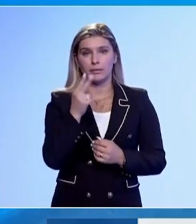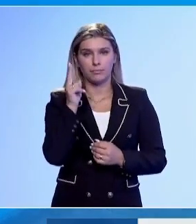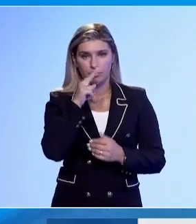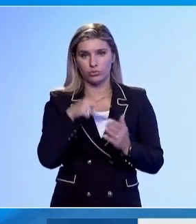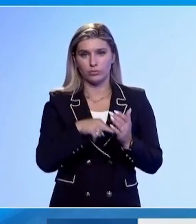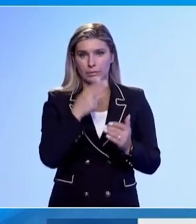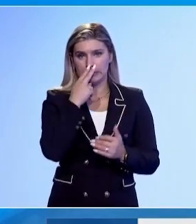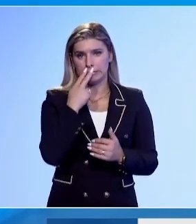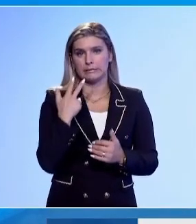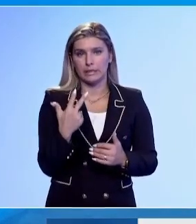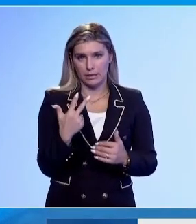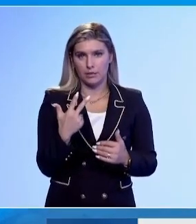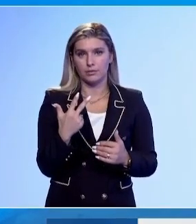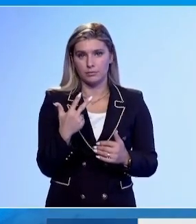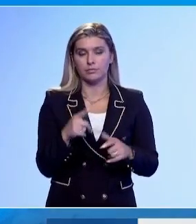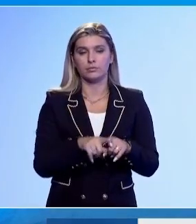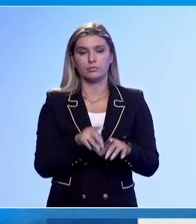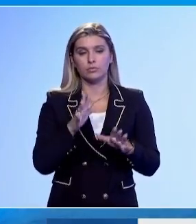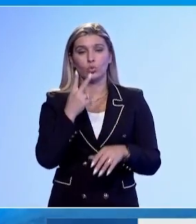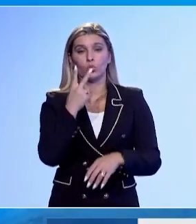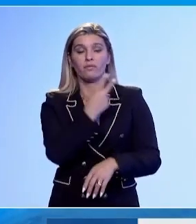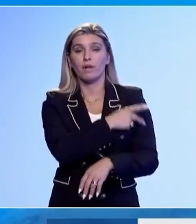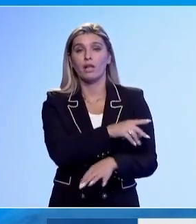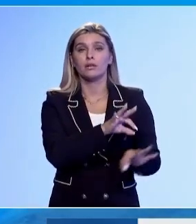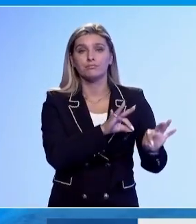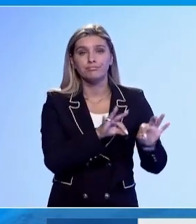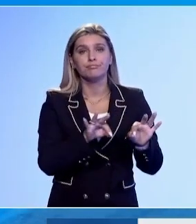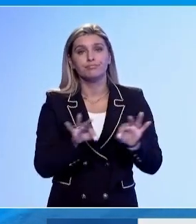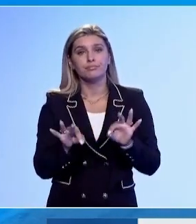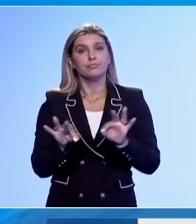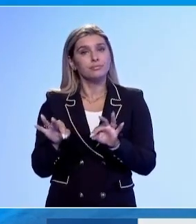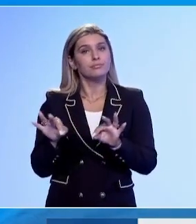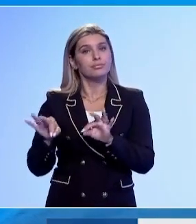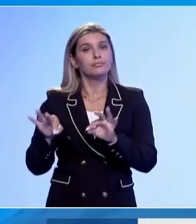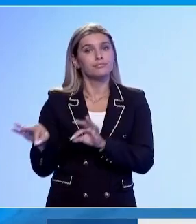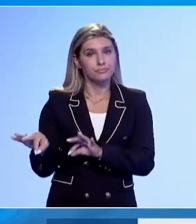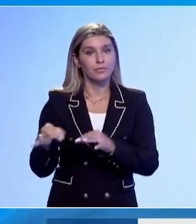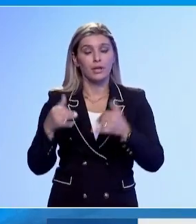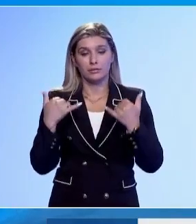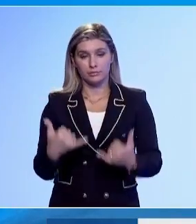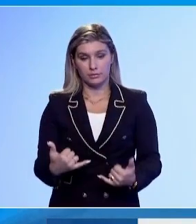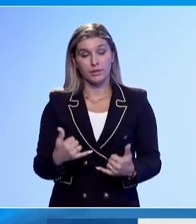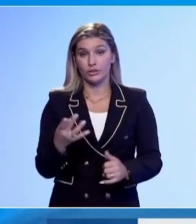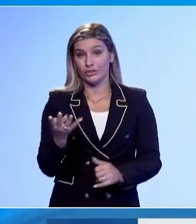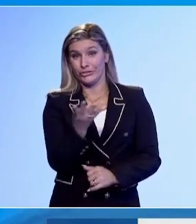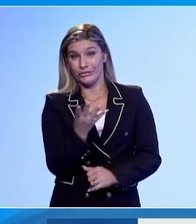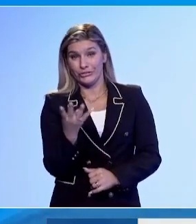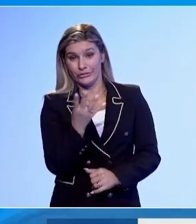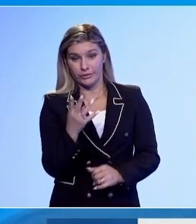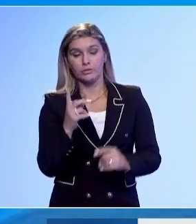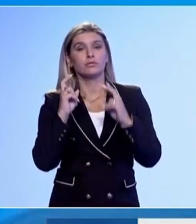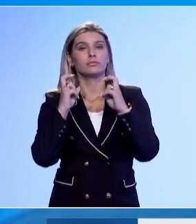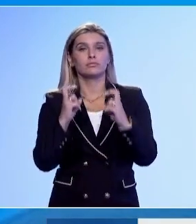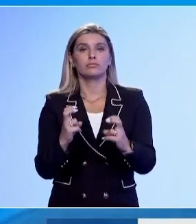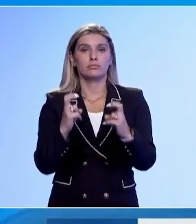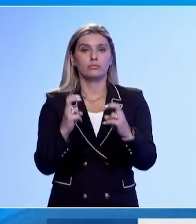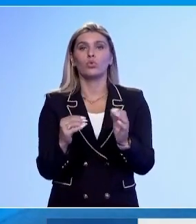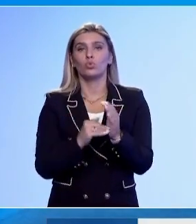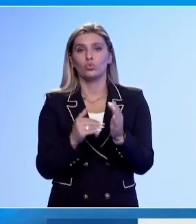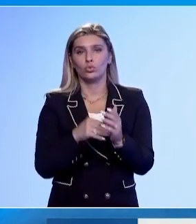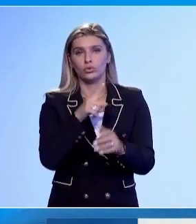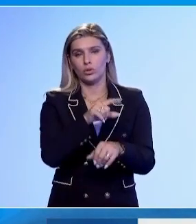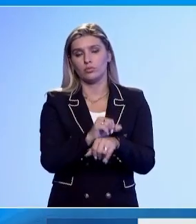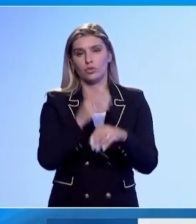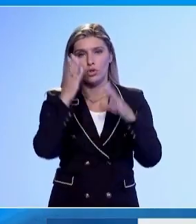viti, pas më shumë se 2 vjet zvarritjeje, Thaçi, Veseli, Krasniqi dhe Selimi po qëndrojnë në paraburgim në Hag që